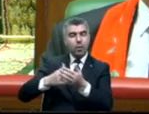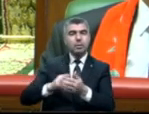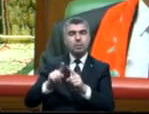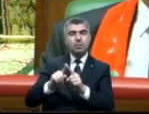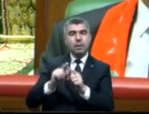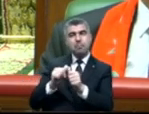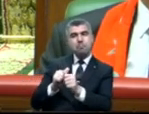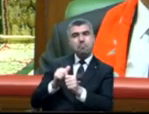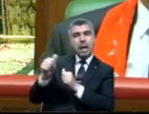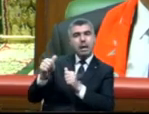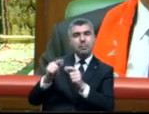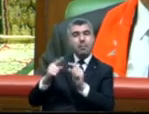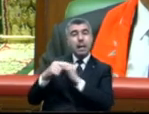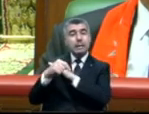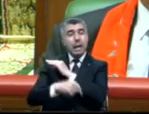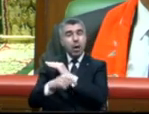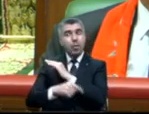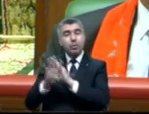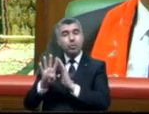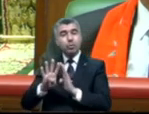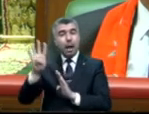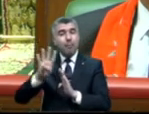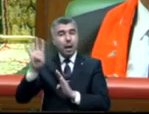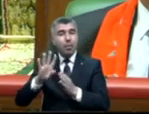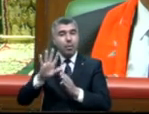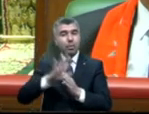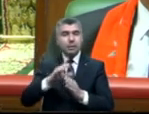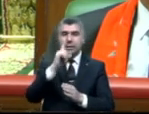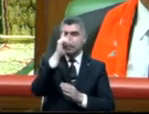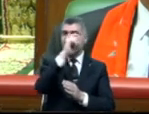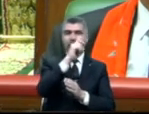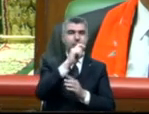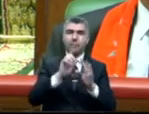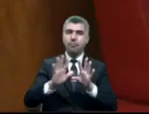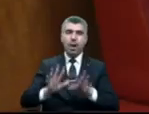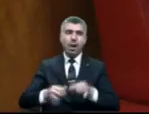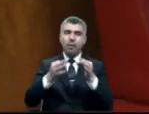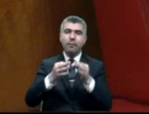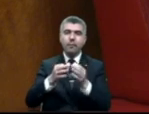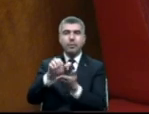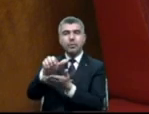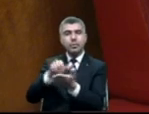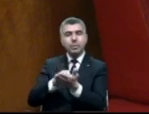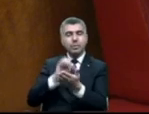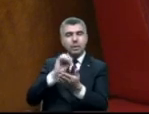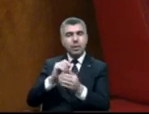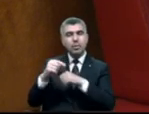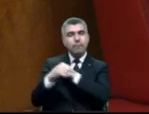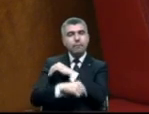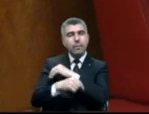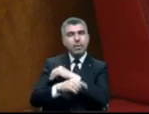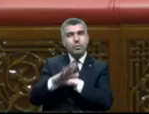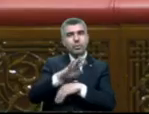ومع بعد المسافة بين جنوب المغرب ووسطه وشماله أصبح من المستحيل أن يحقق المنتوج الفلاحي للأقاليم الجنوبية تنافسية في